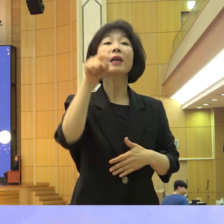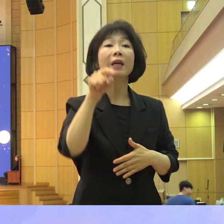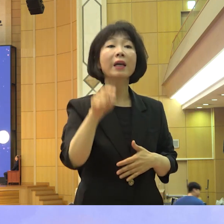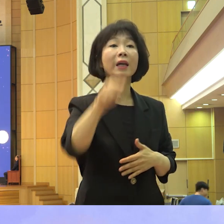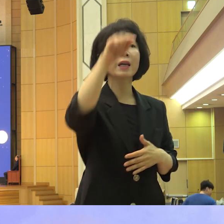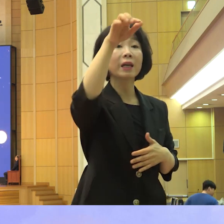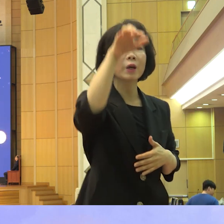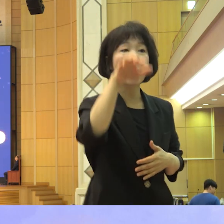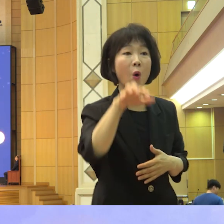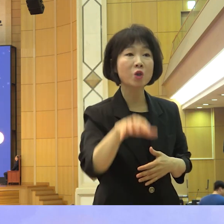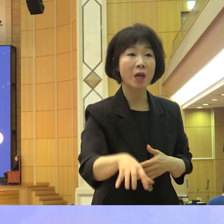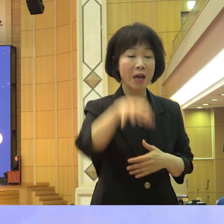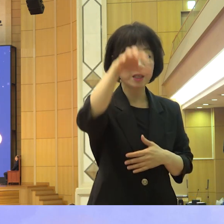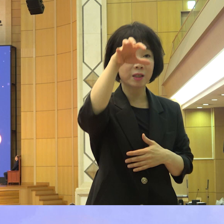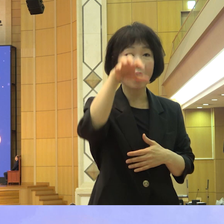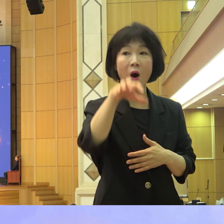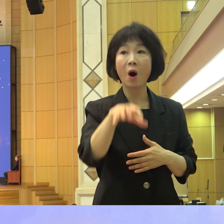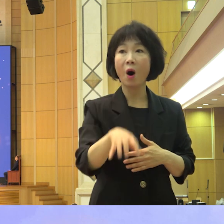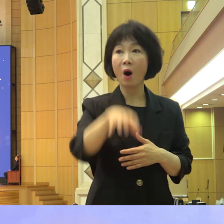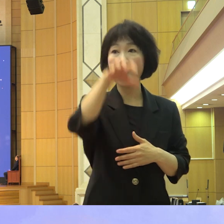향하여